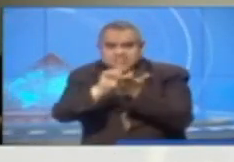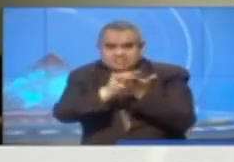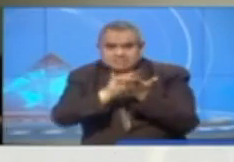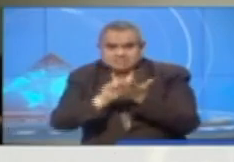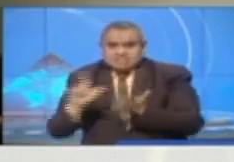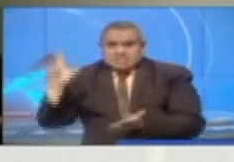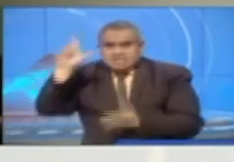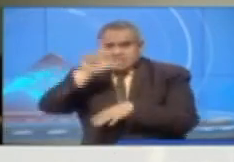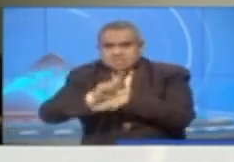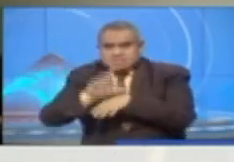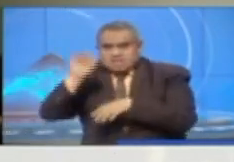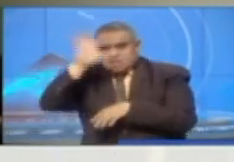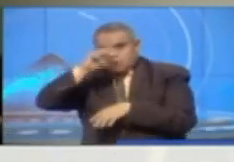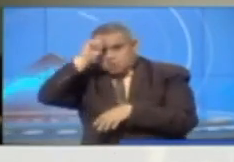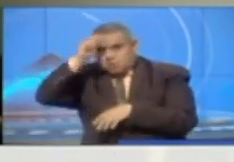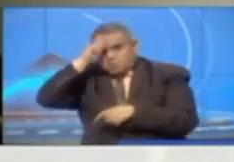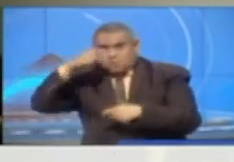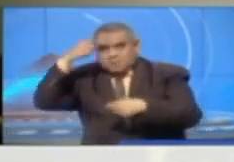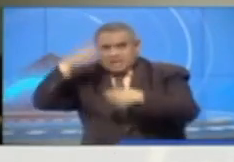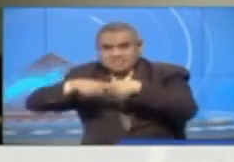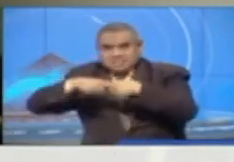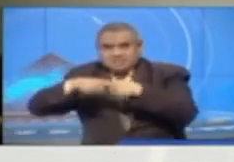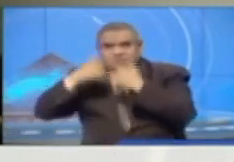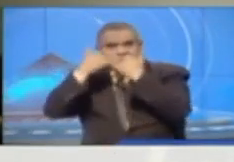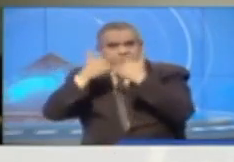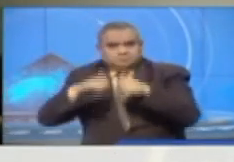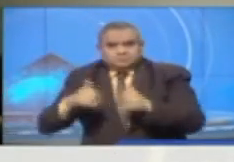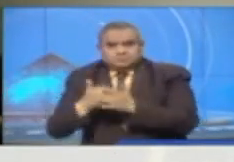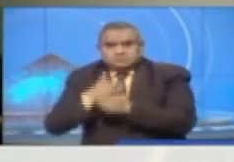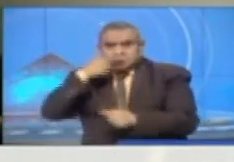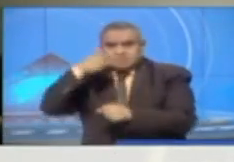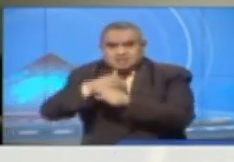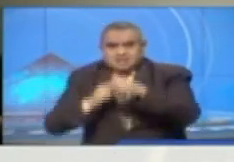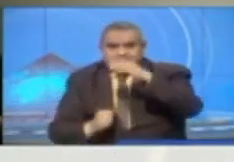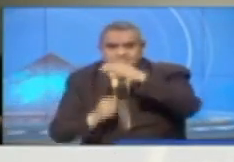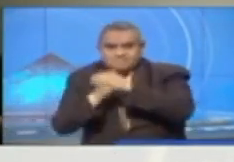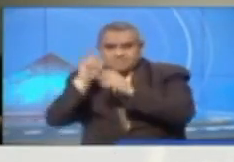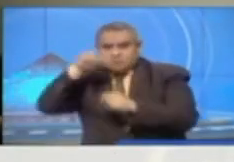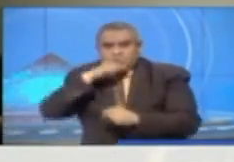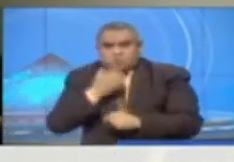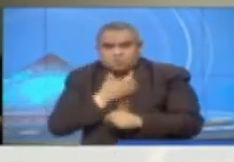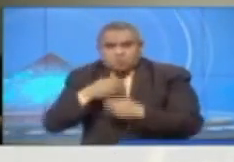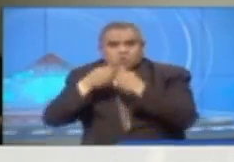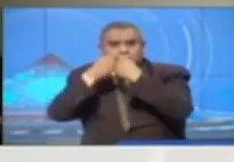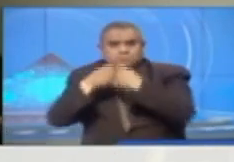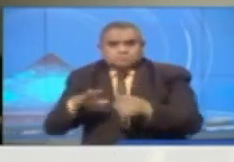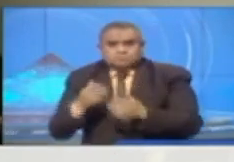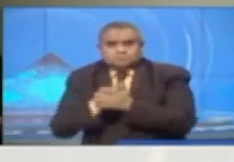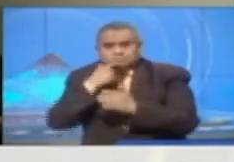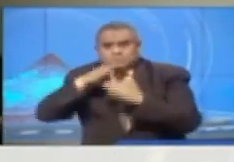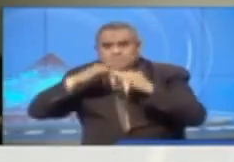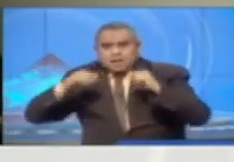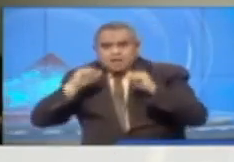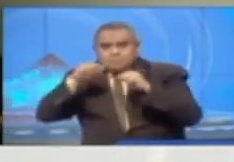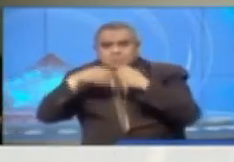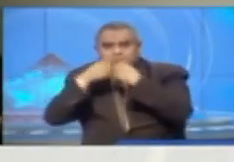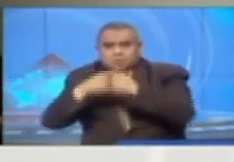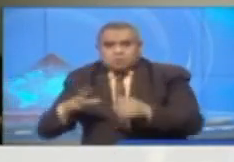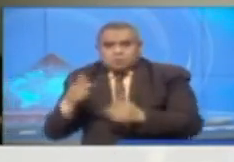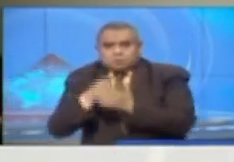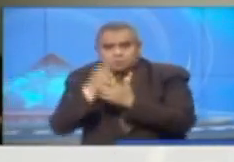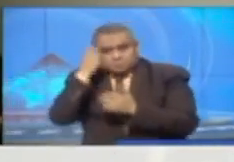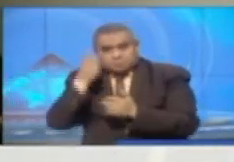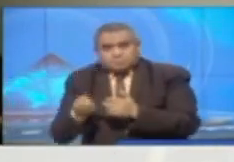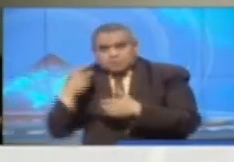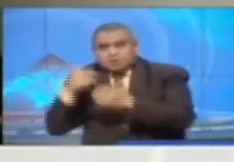الأوروبي في التوصل إلى اتفاق حول تحديد سقف لسعر النفط الروسي المنقول بحرا، إذ إن اقتراح